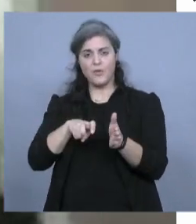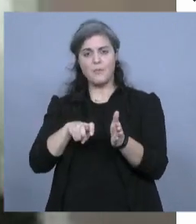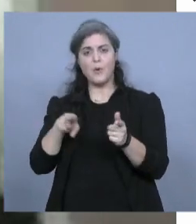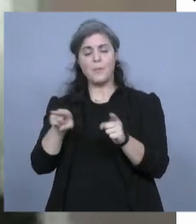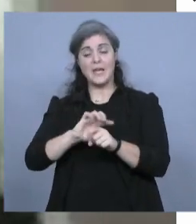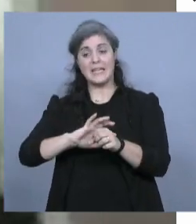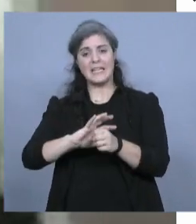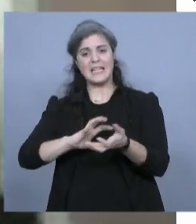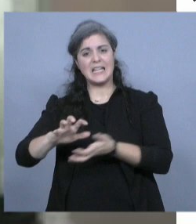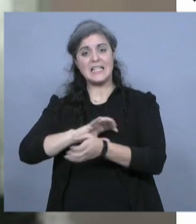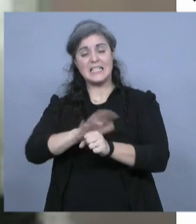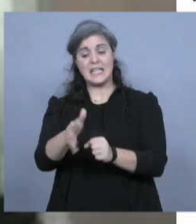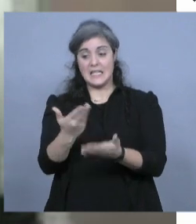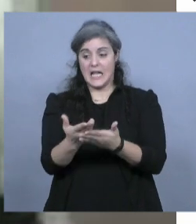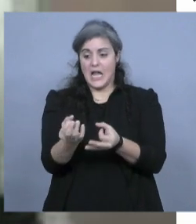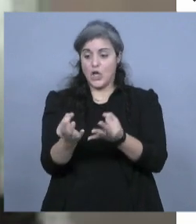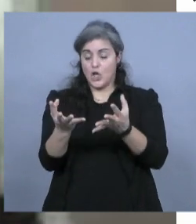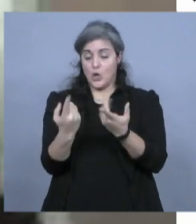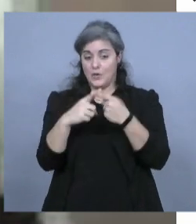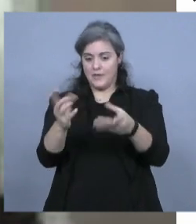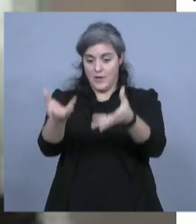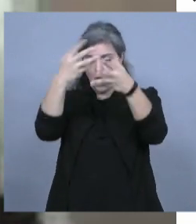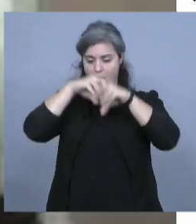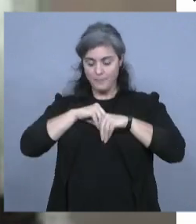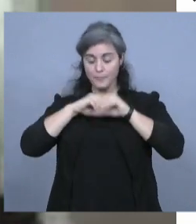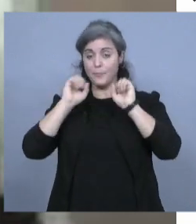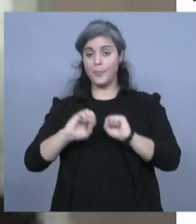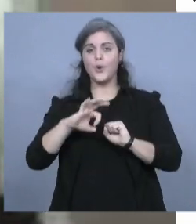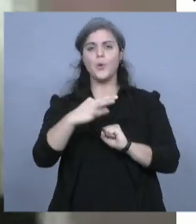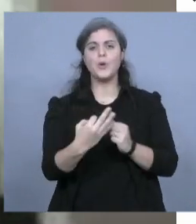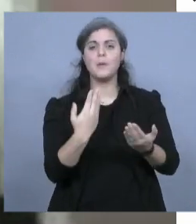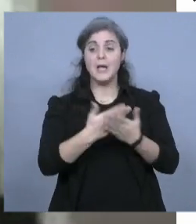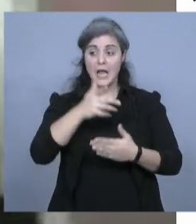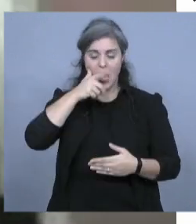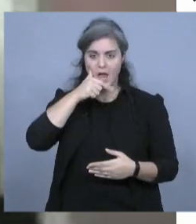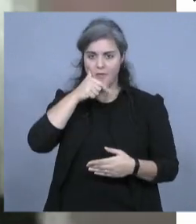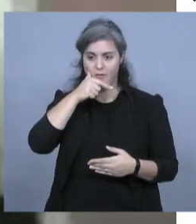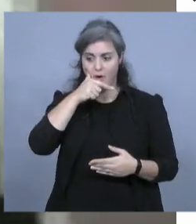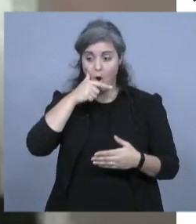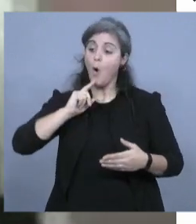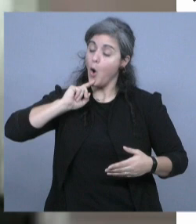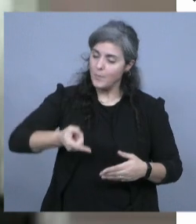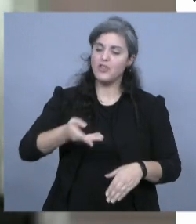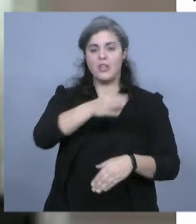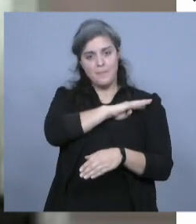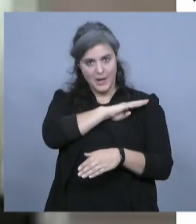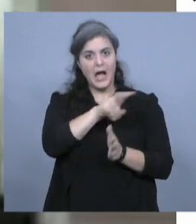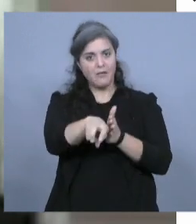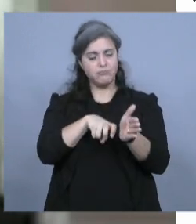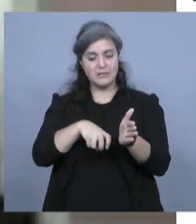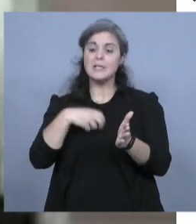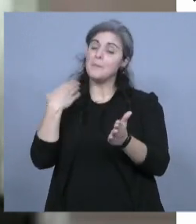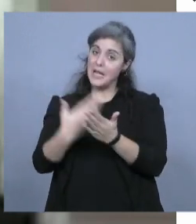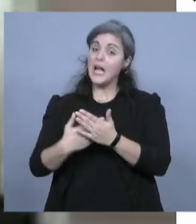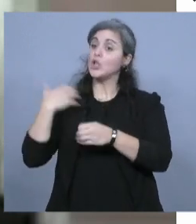nouveau rapport au temps. Donc cet effort qu'on a produit par la force des choses, c'est le niveau d'effort qu'on doit produire volontairement chaque année pour